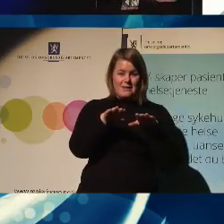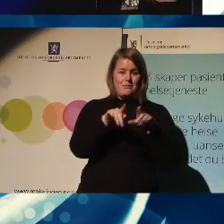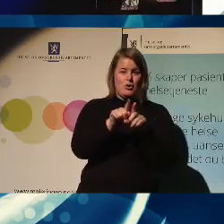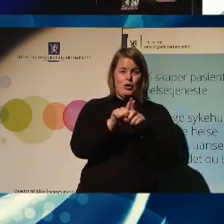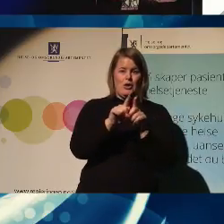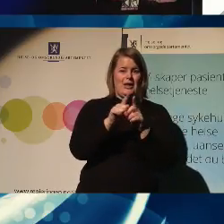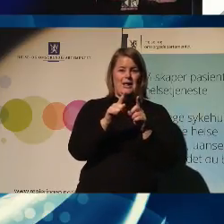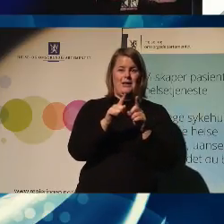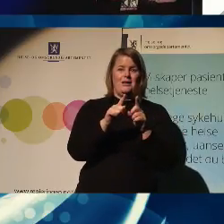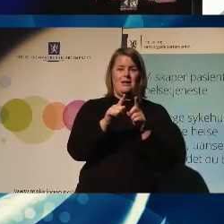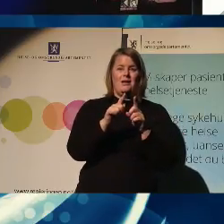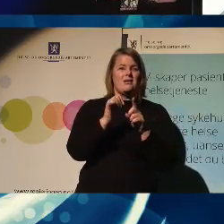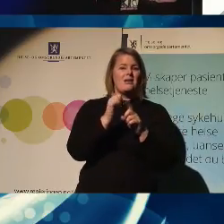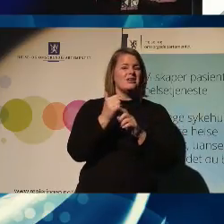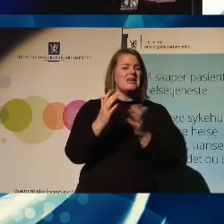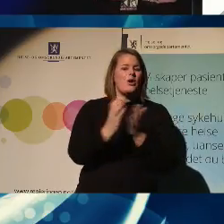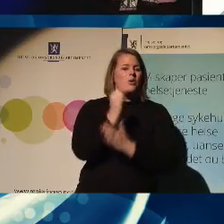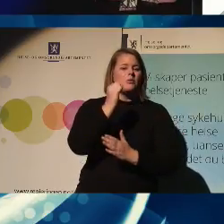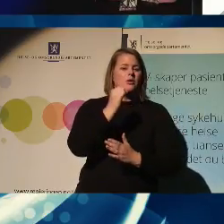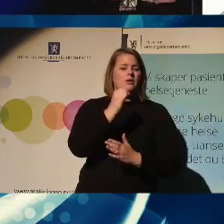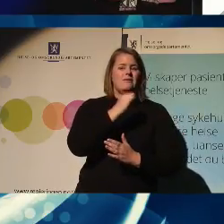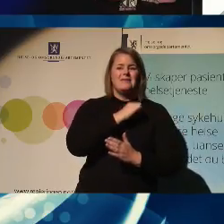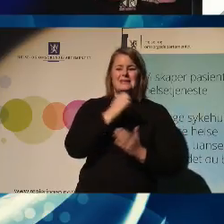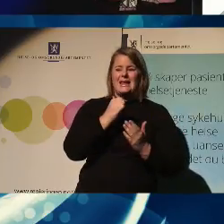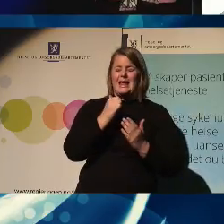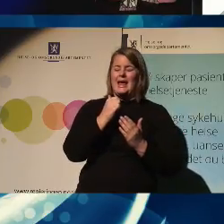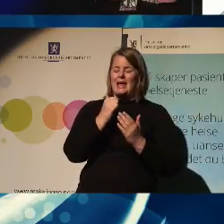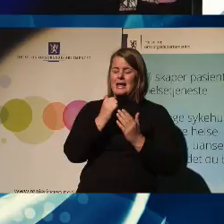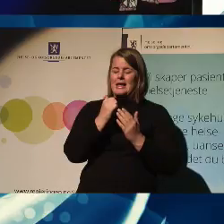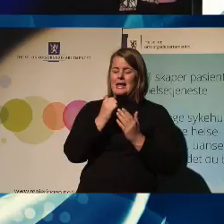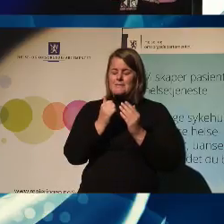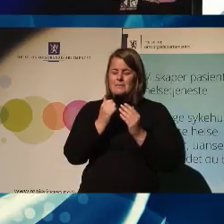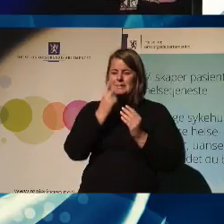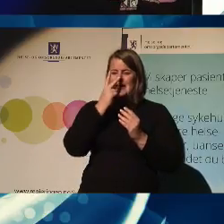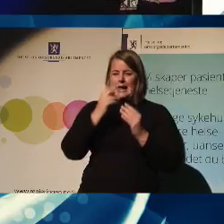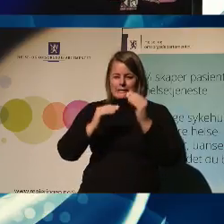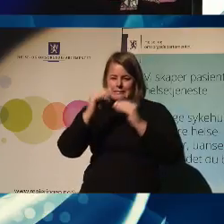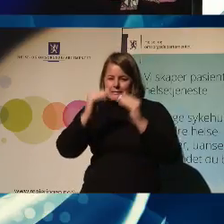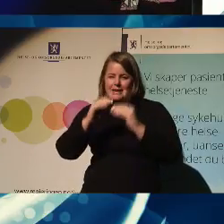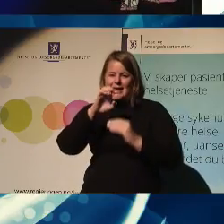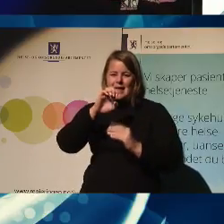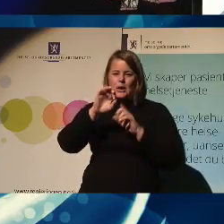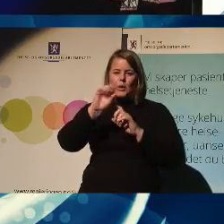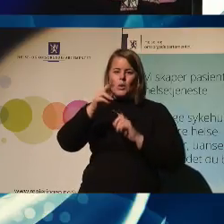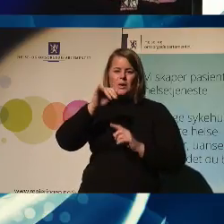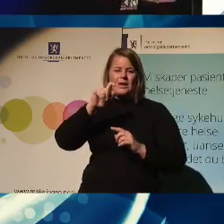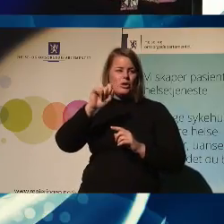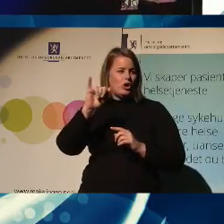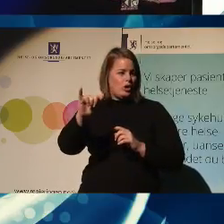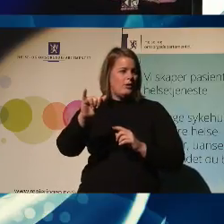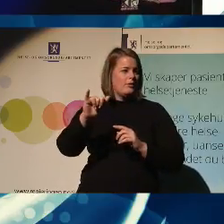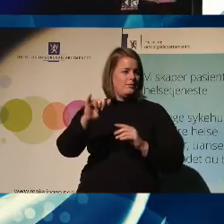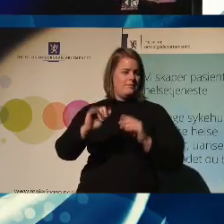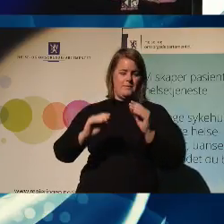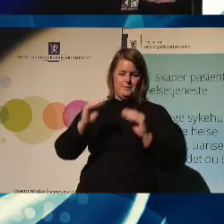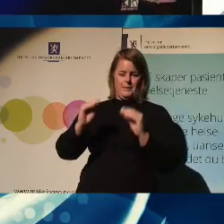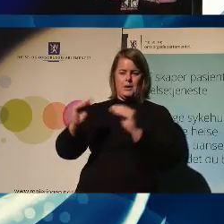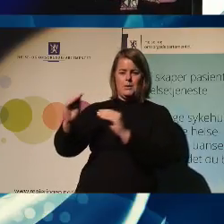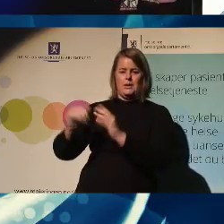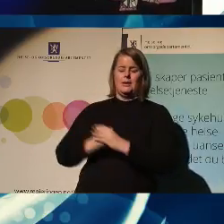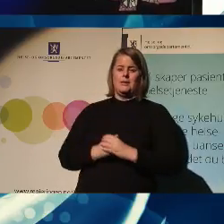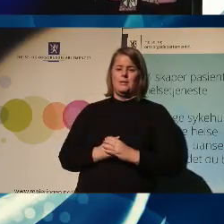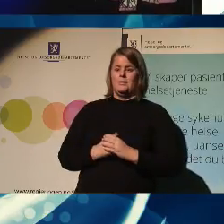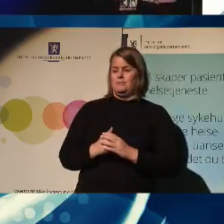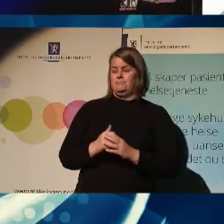er ikke nødvendigvis oppnådd hvis man ikke også ser på equity. Det er noe vi må jobbe med. Slik at en evaluering